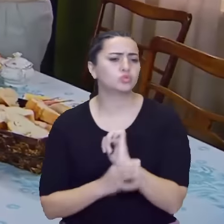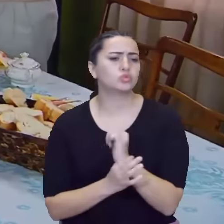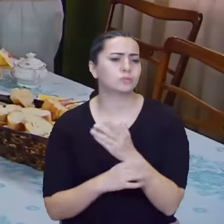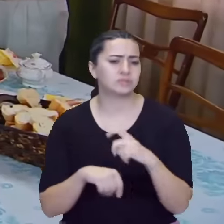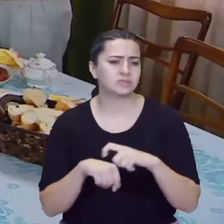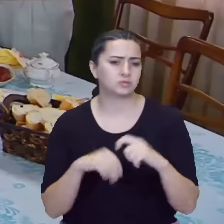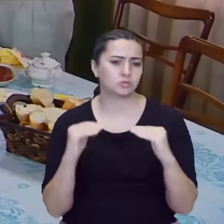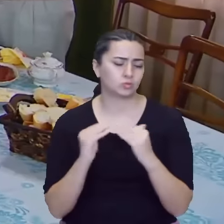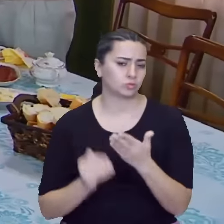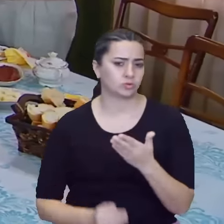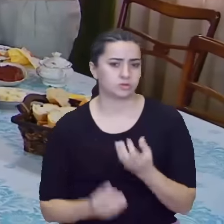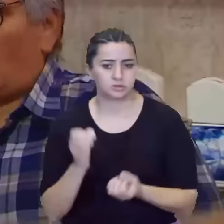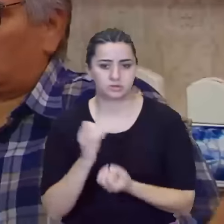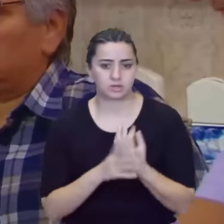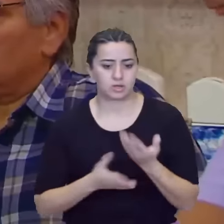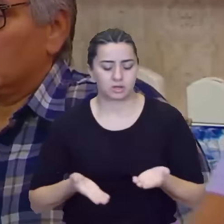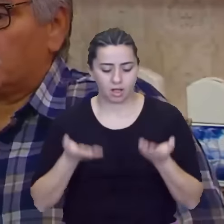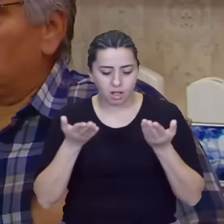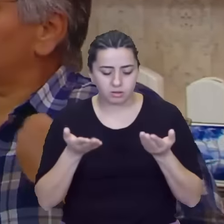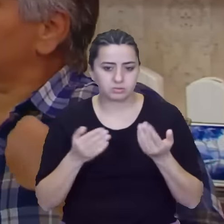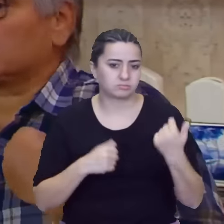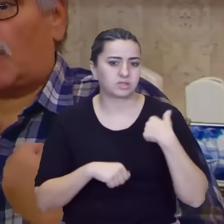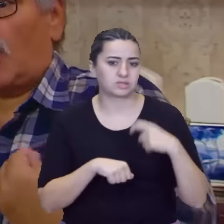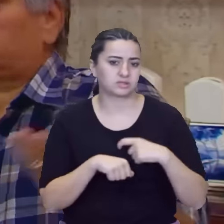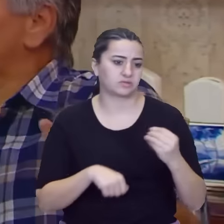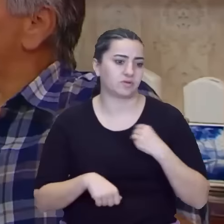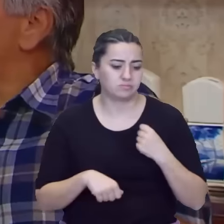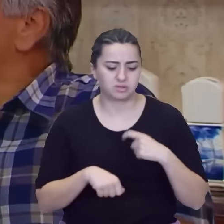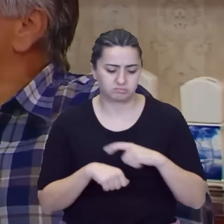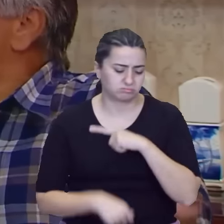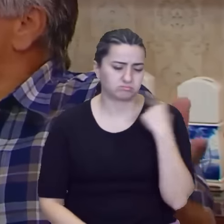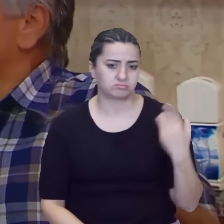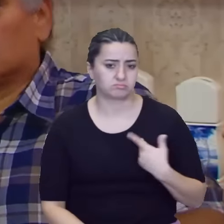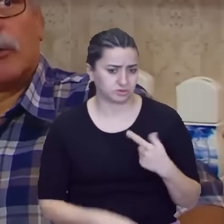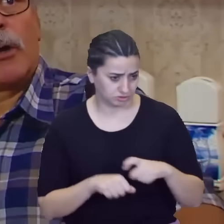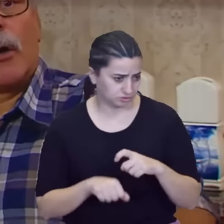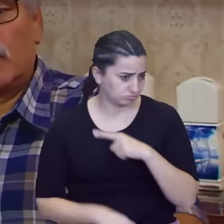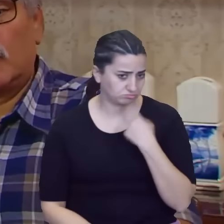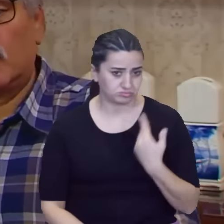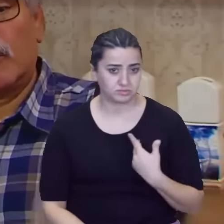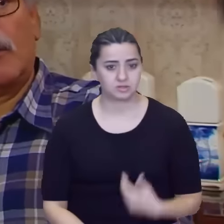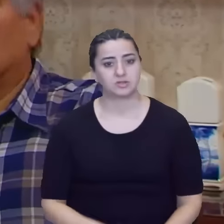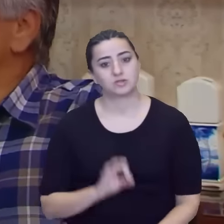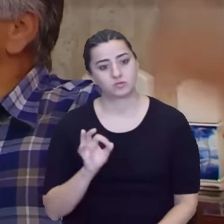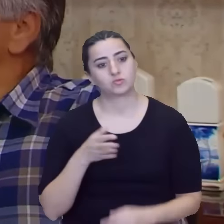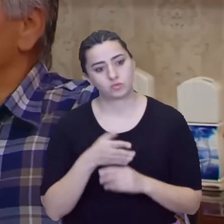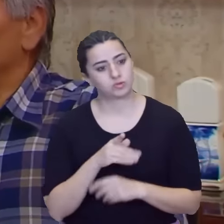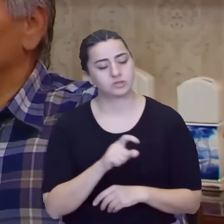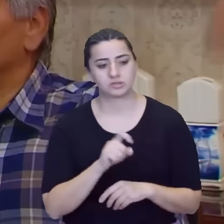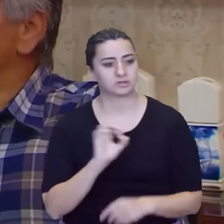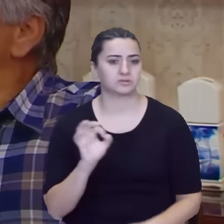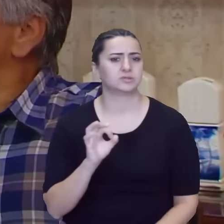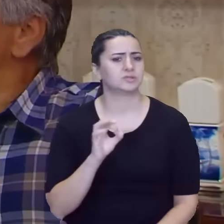ya. Şuraya bak ya, sabah sabah kalktım beni kızdırdı ki, ben hayatta kızmam ya. Hiç kızdım görmüyor. Hiç evet Fevcim